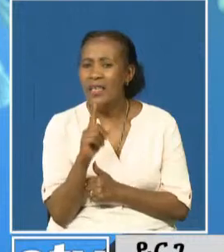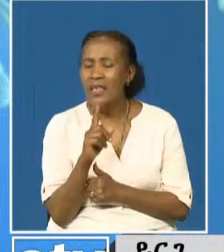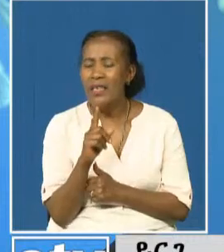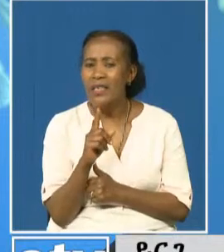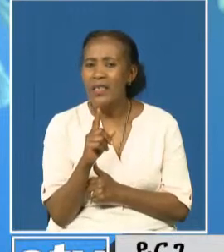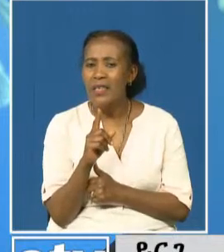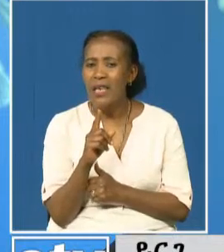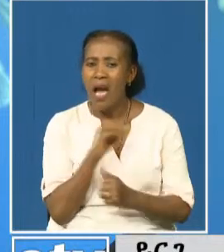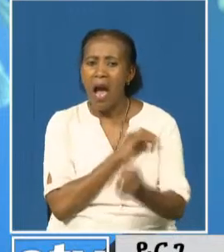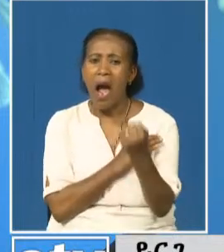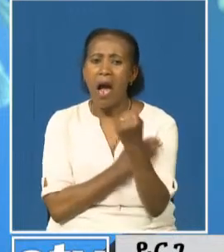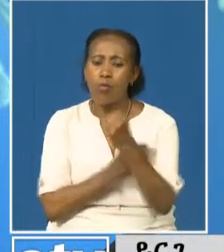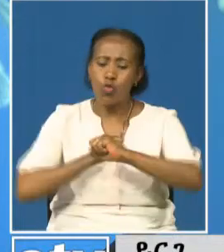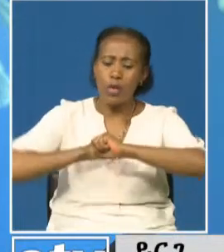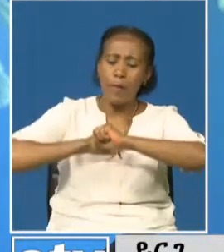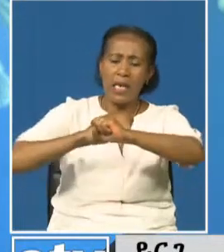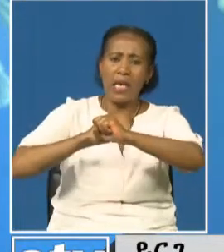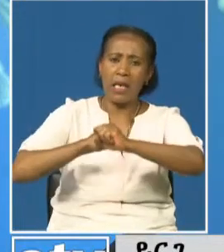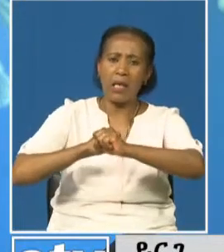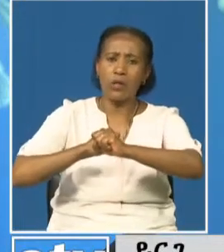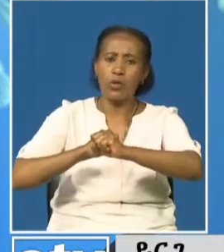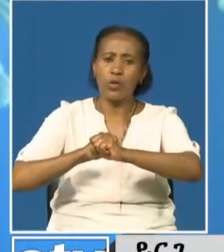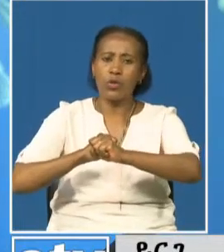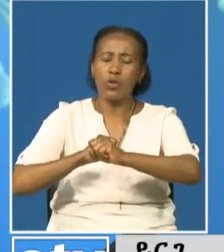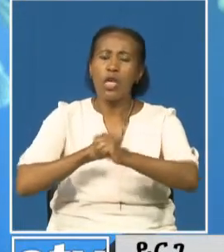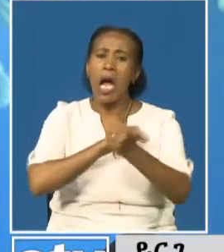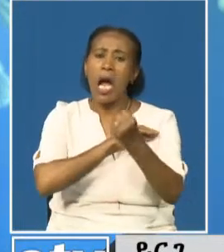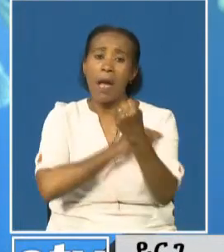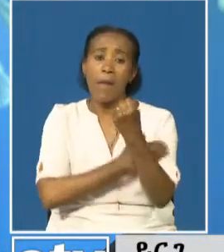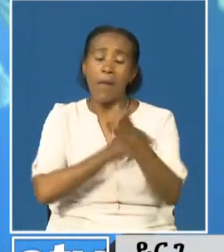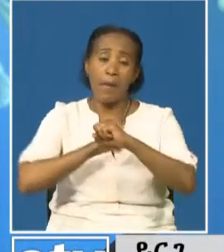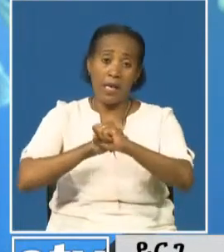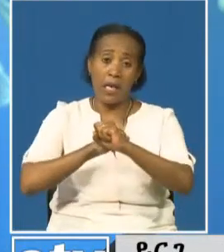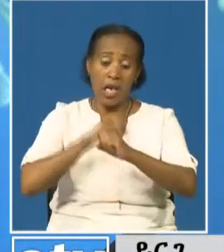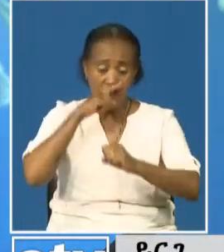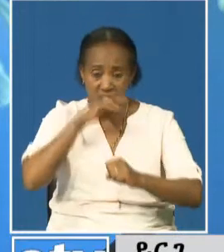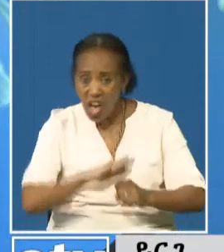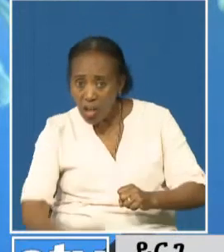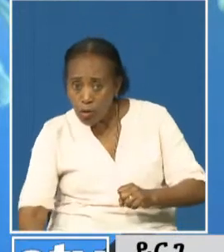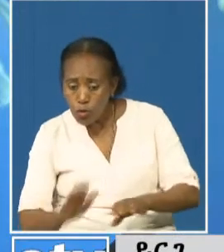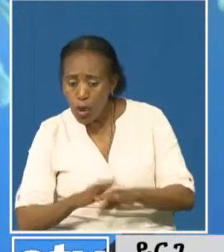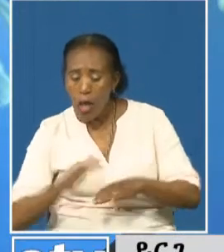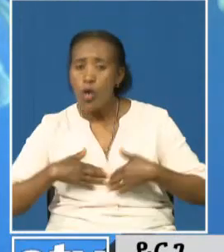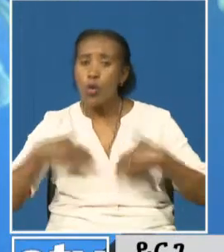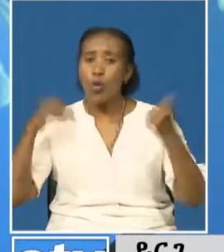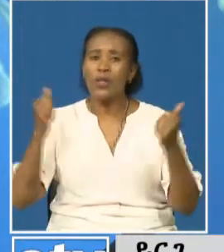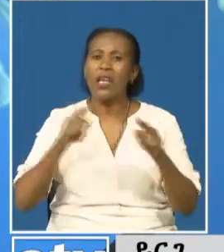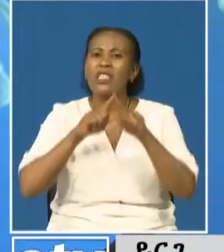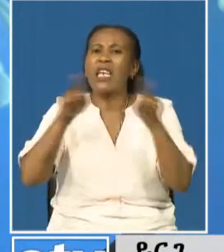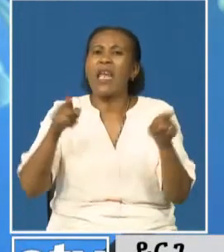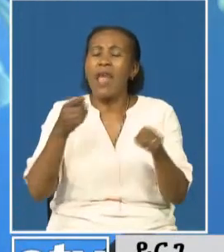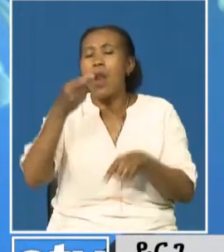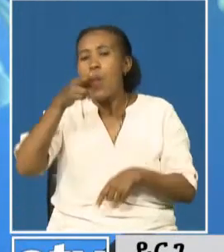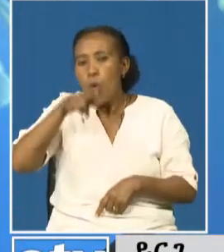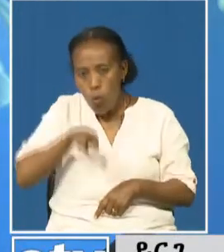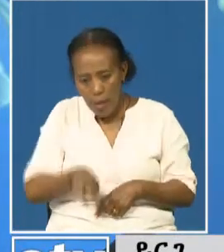አድርገው እንትኑ አቅሙ የመከላከል አቅማቸው ኢሚኒቲ ማለት ነው በህፃናቶች ላይ ከወጣቱ